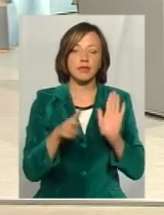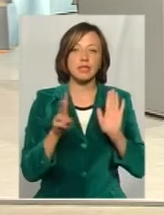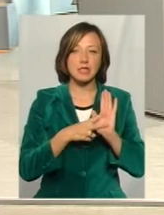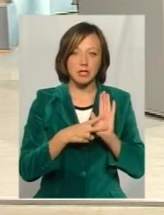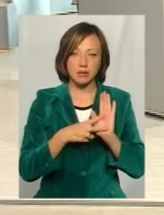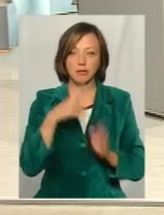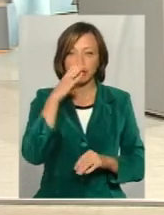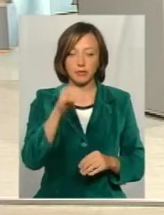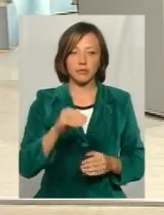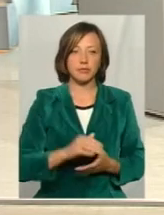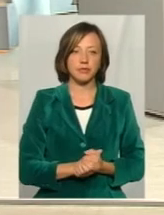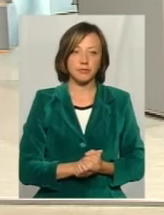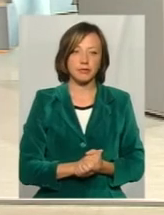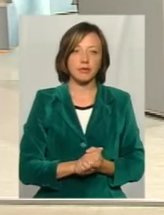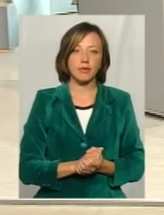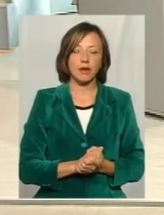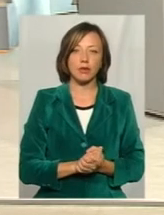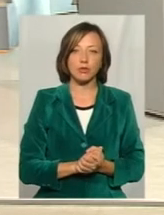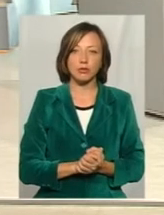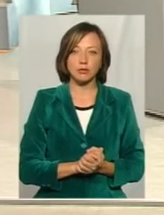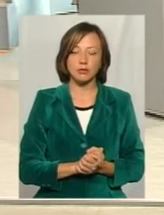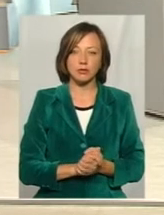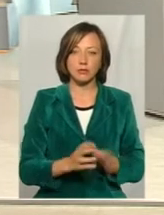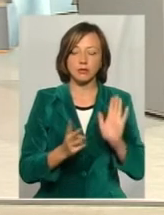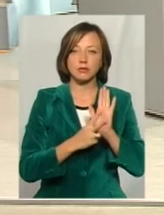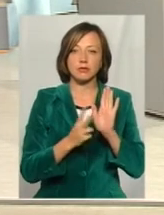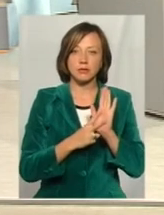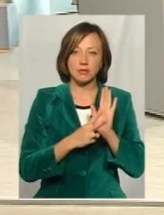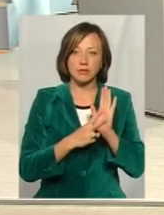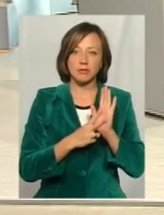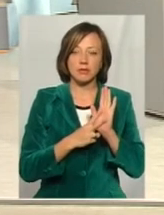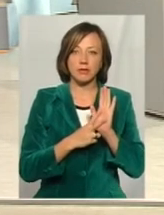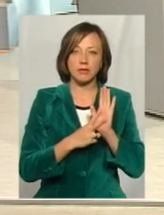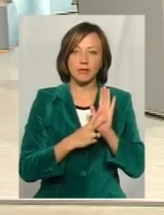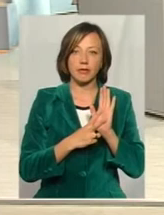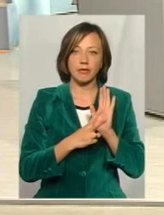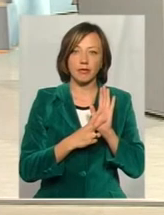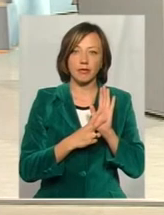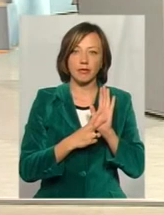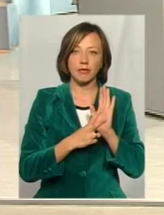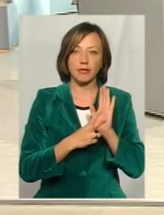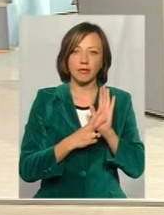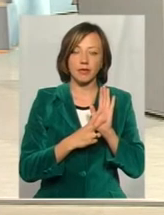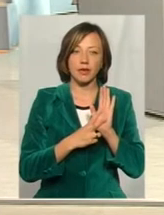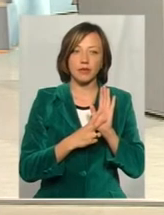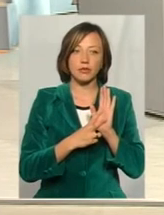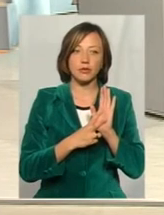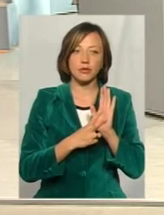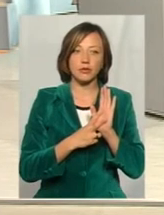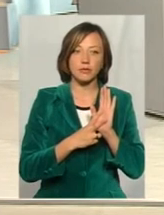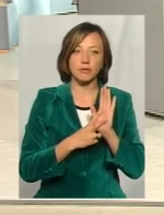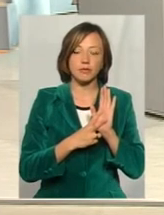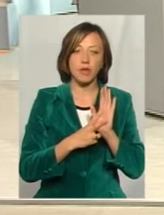дочув 27. Маршрутка номер... Сьомий маршрут. А, сьомий. Сьомий маршрут – це тролейбус, правильно? Ні, це автобус. Маршрутка